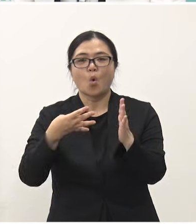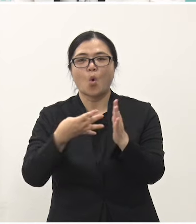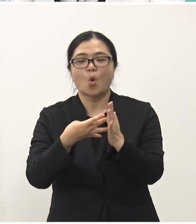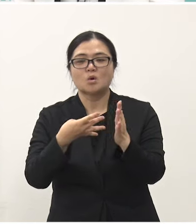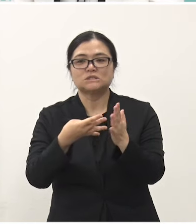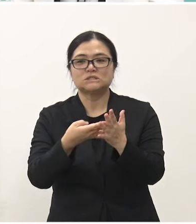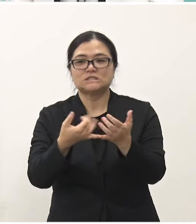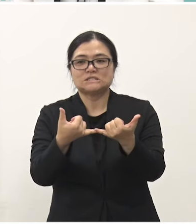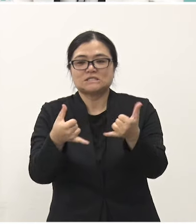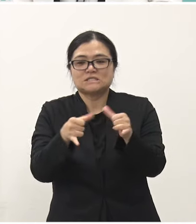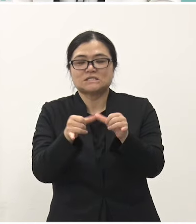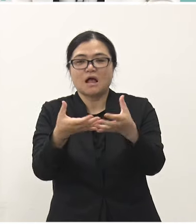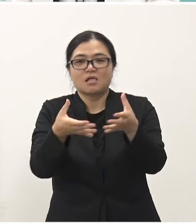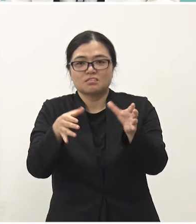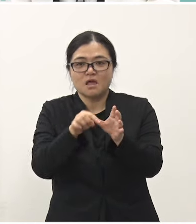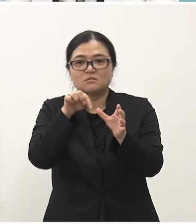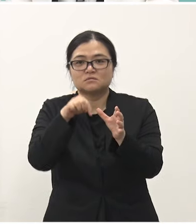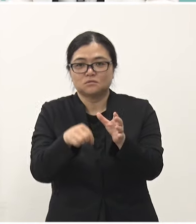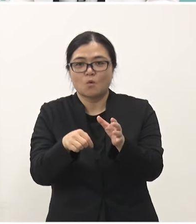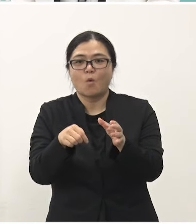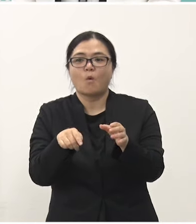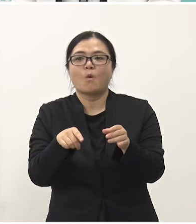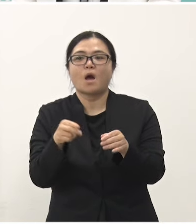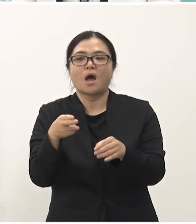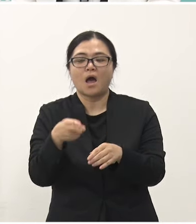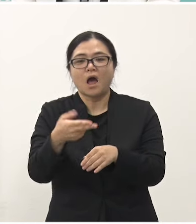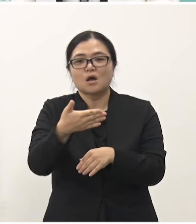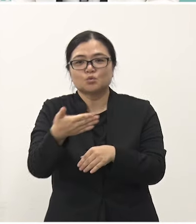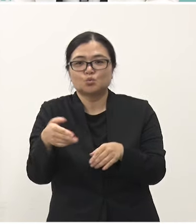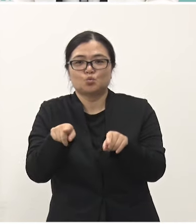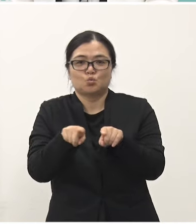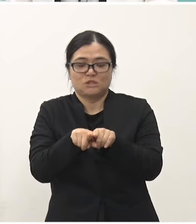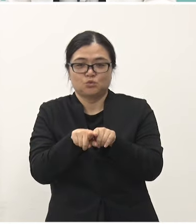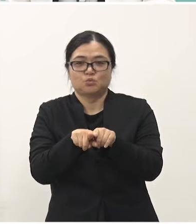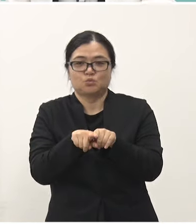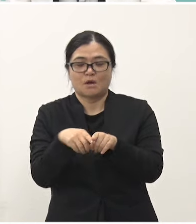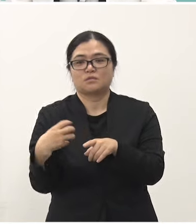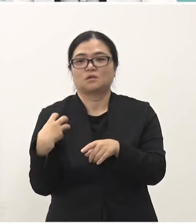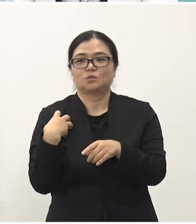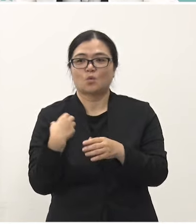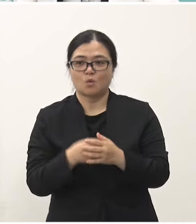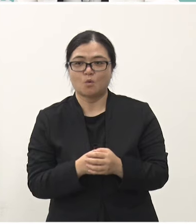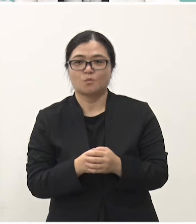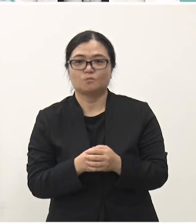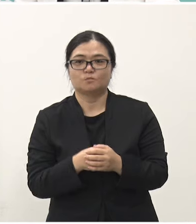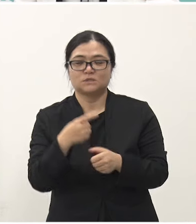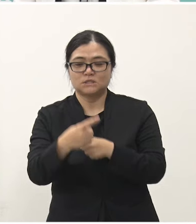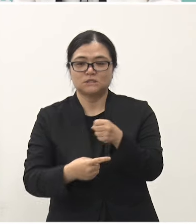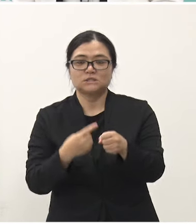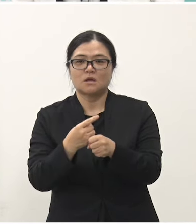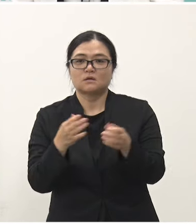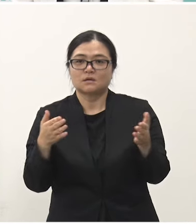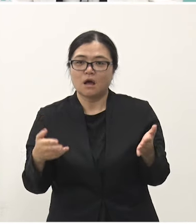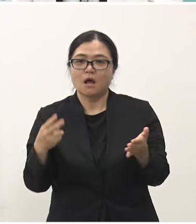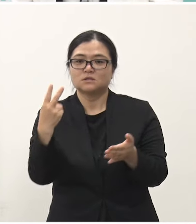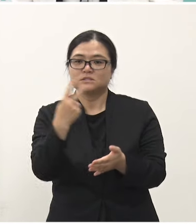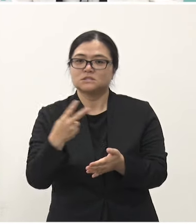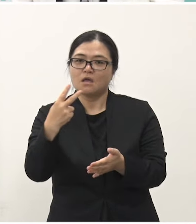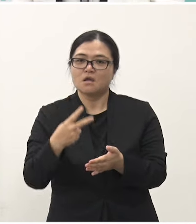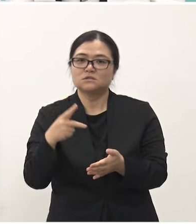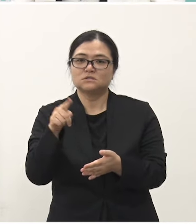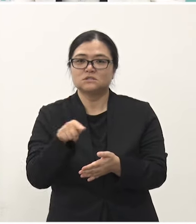で1日あたりの定員は8名これにより新たに年間述べ2000人程度の利用が可能となり